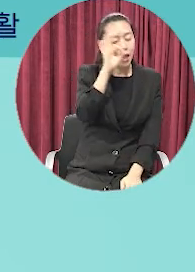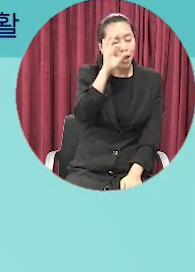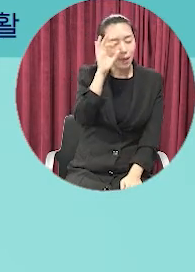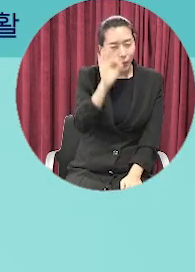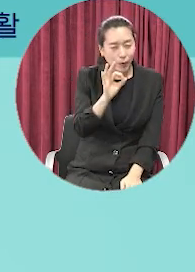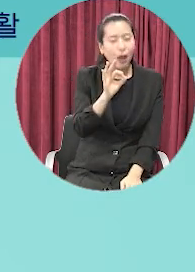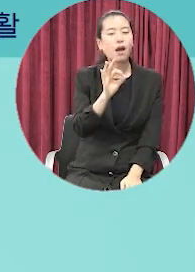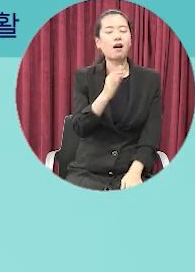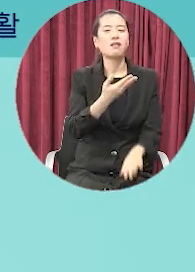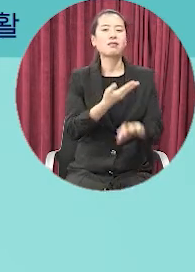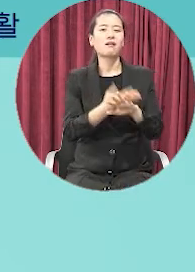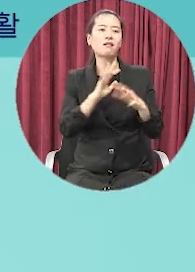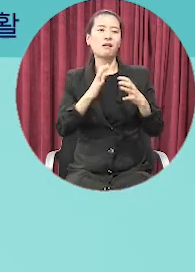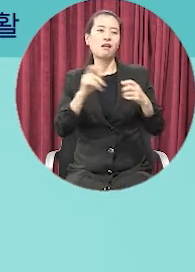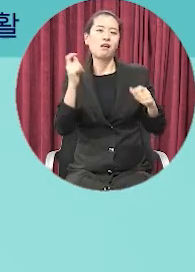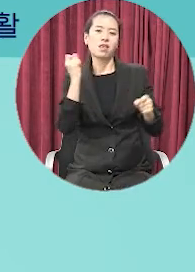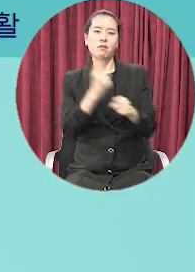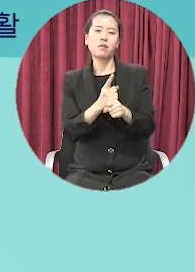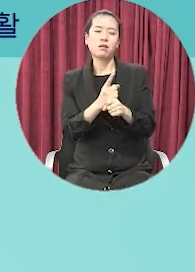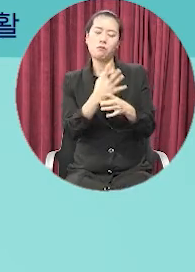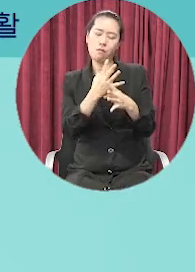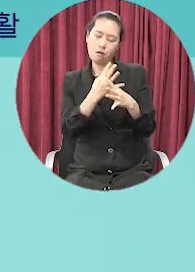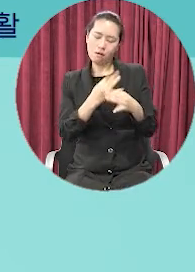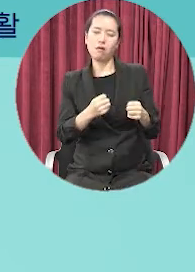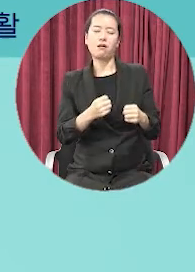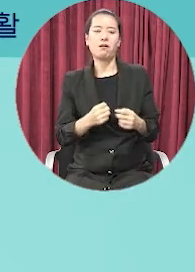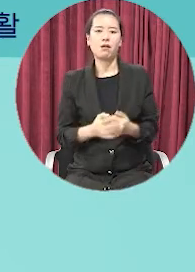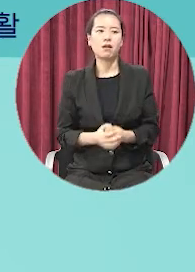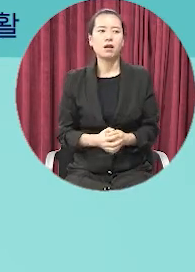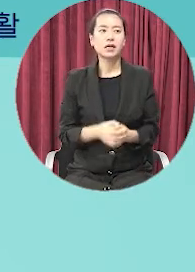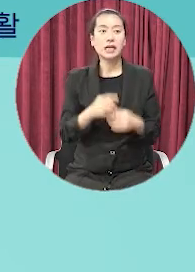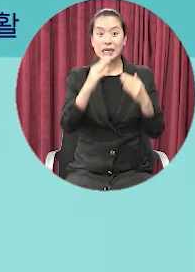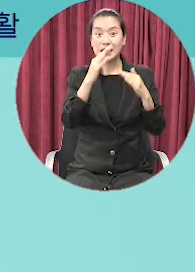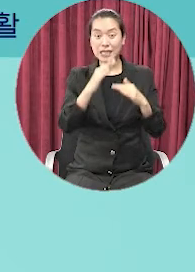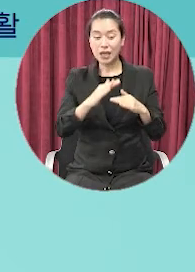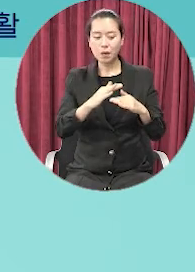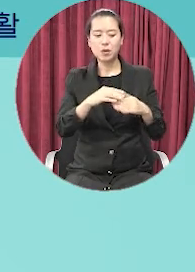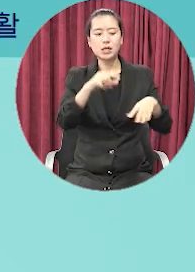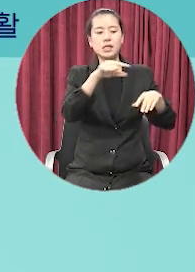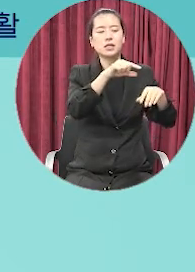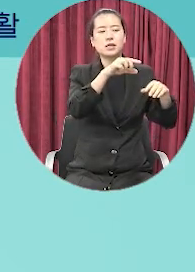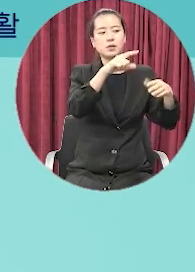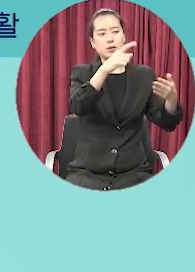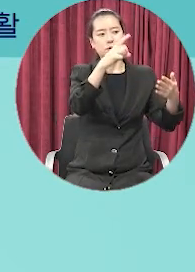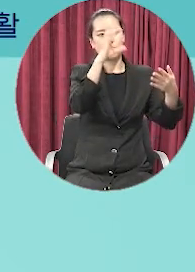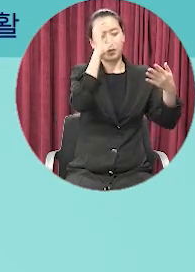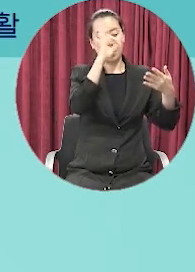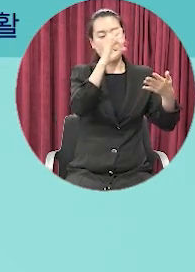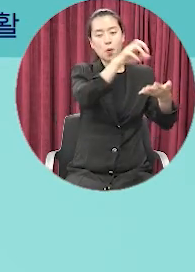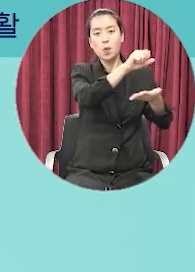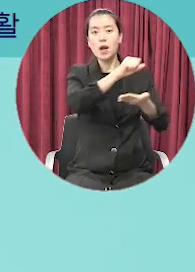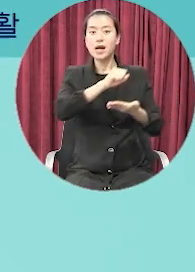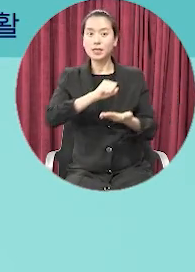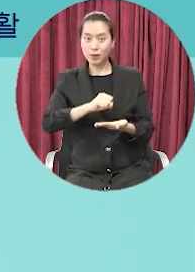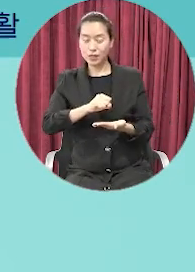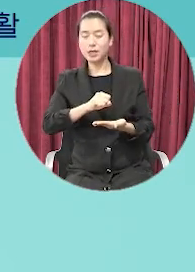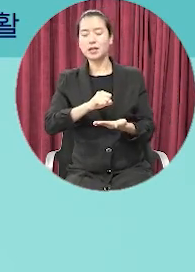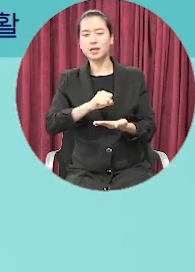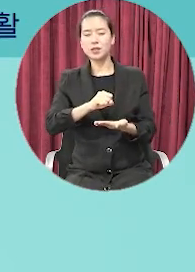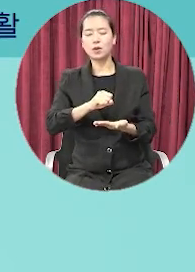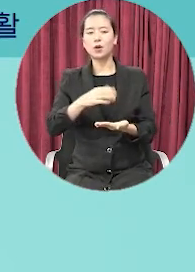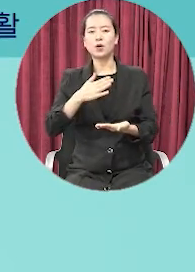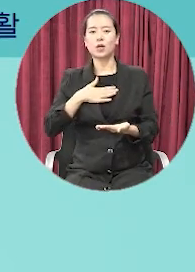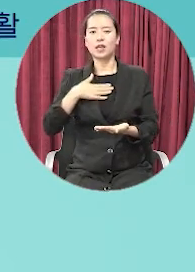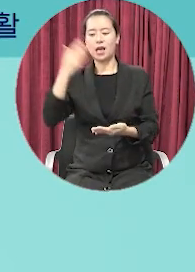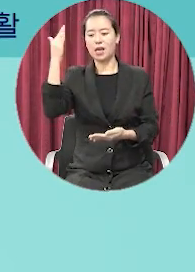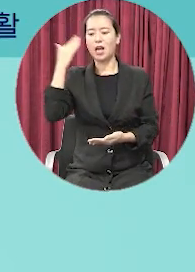많이 활성화되어 있는 것을 알 수 있었습니다. 그래서 그 내용들을 좀 벤치마킹을 해서 저희가 이런 케어기버 플랫폼을 홈페이지